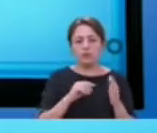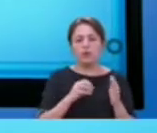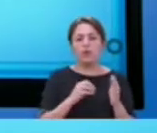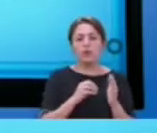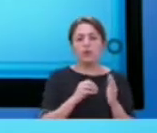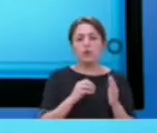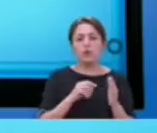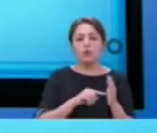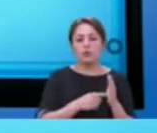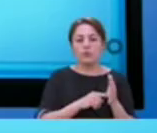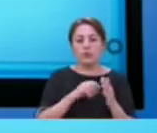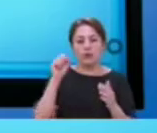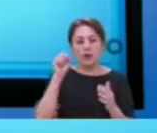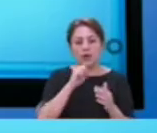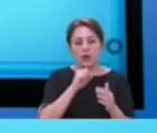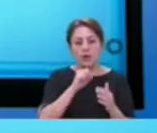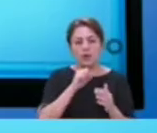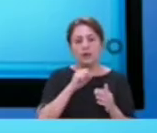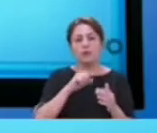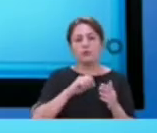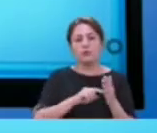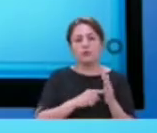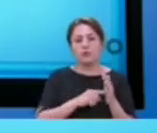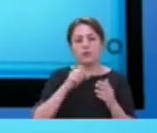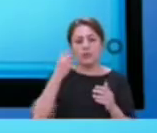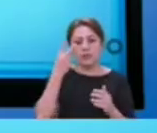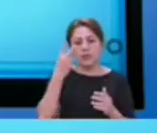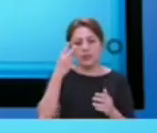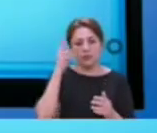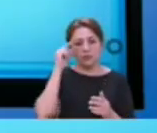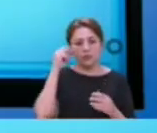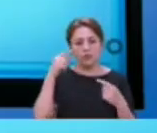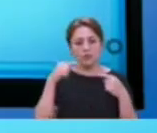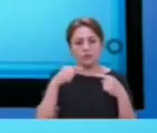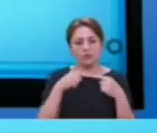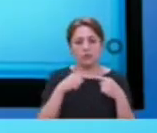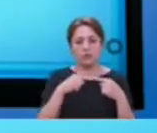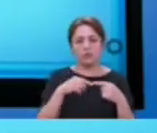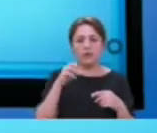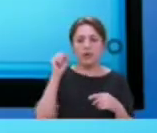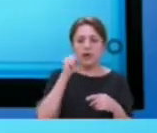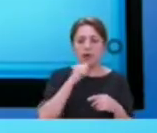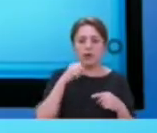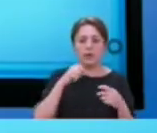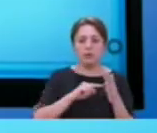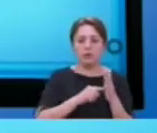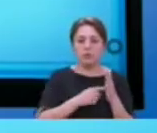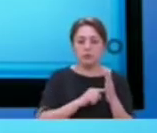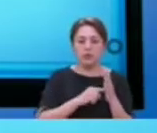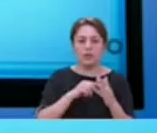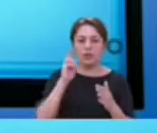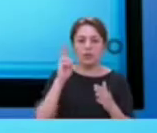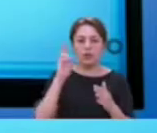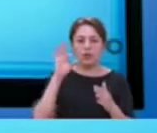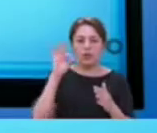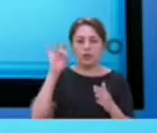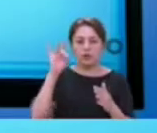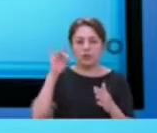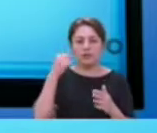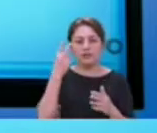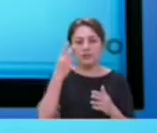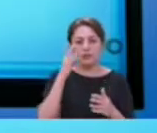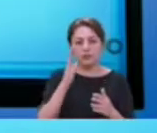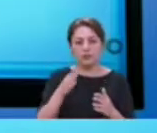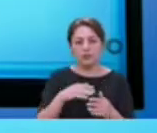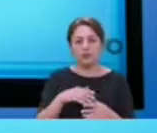A nuqtaga 2 soni to'g'ri kelyapti. Demak, A nuqtaning koordinatasi 2 deyiladi